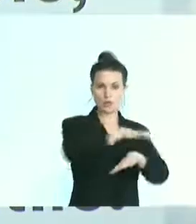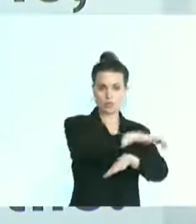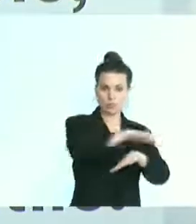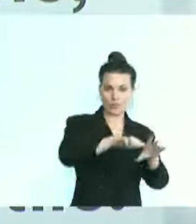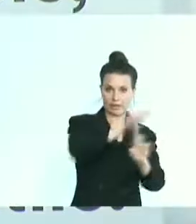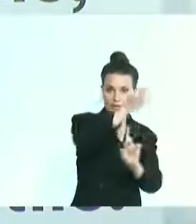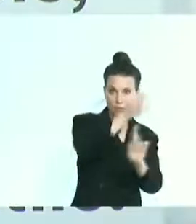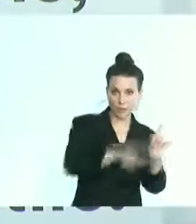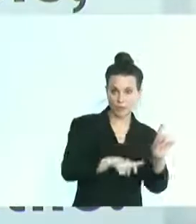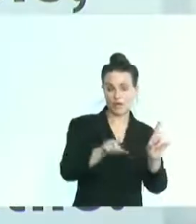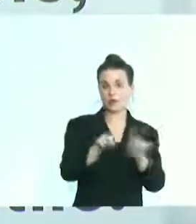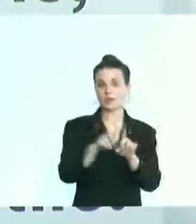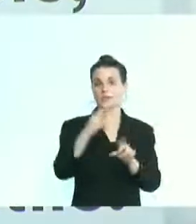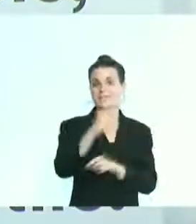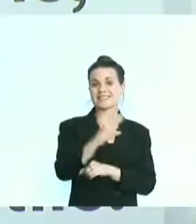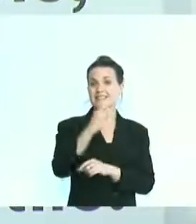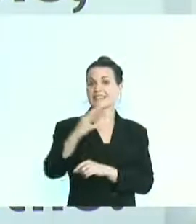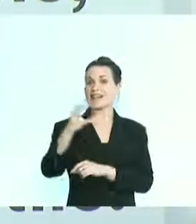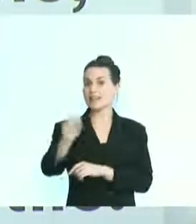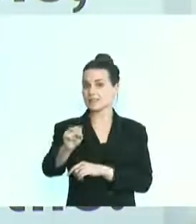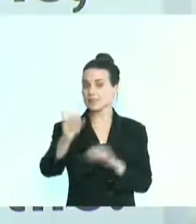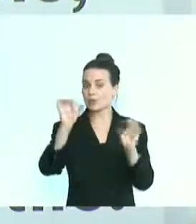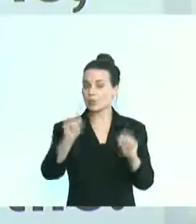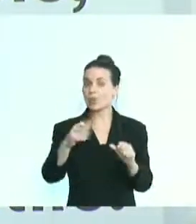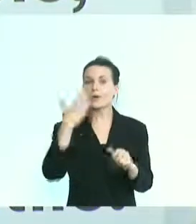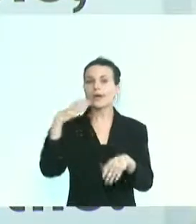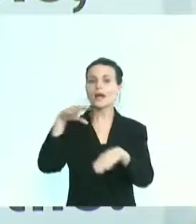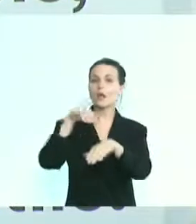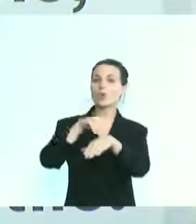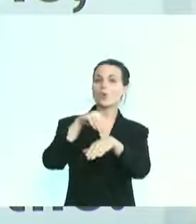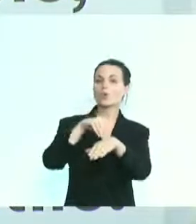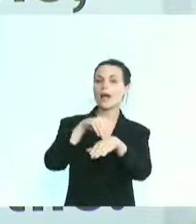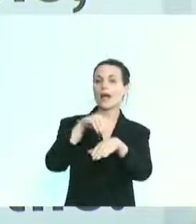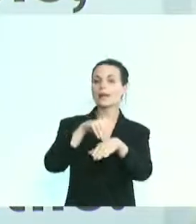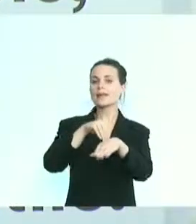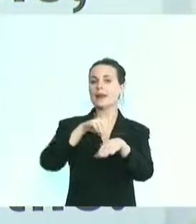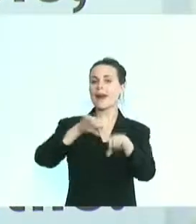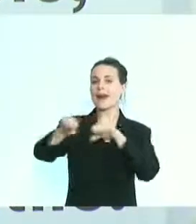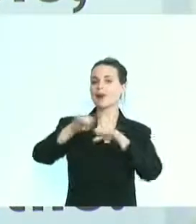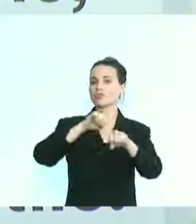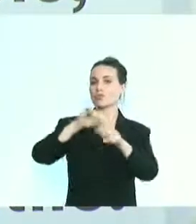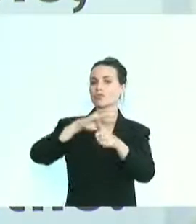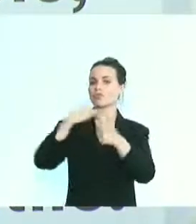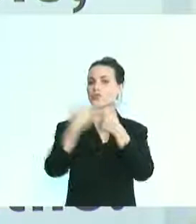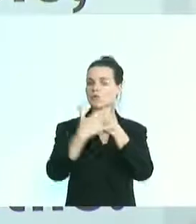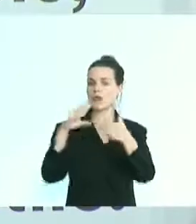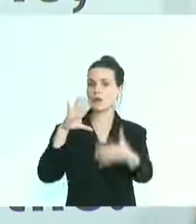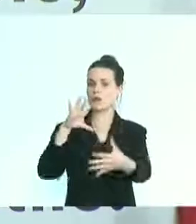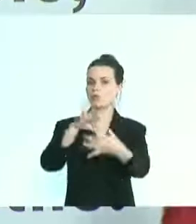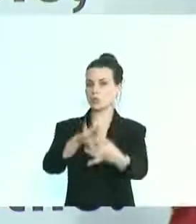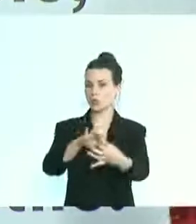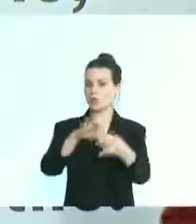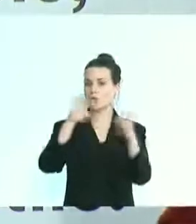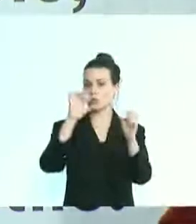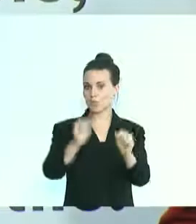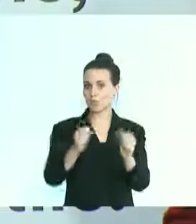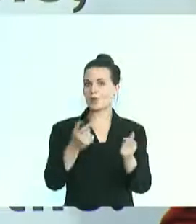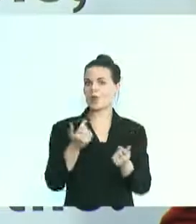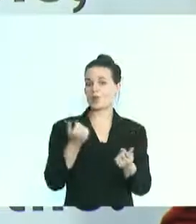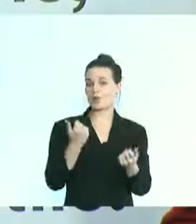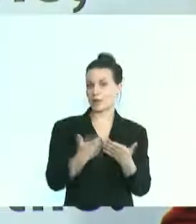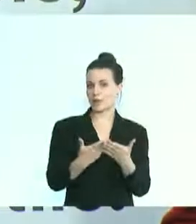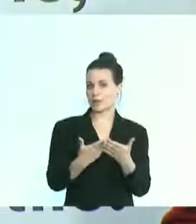des CCAS, les conseils à la vie, aux actions sociales, pour en faire un objet